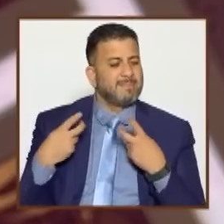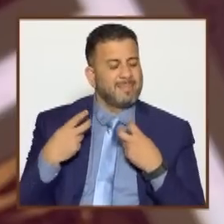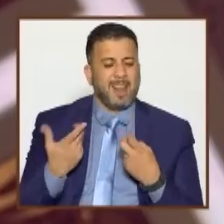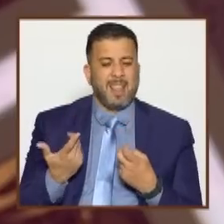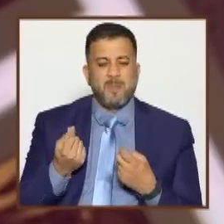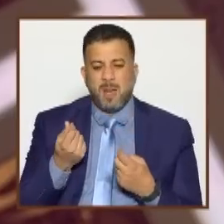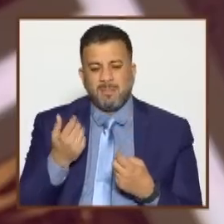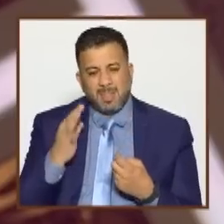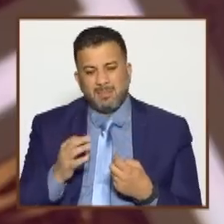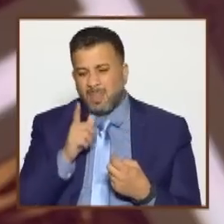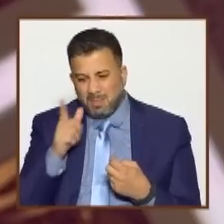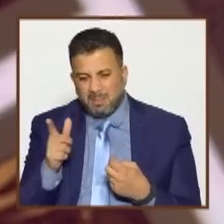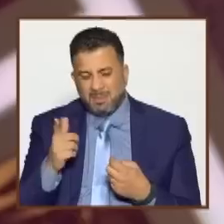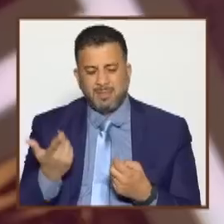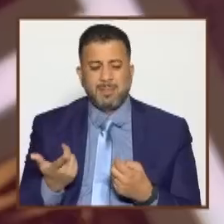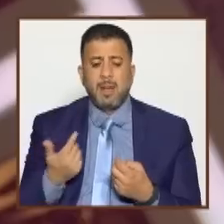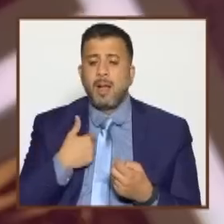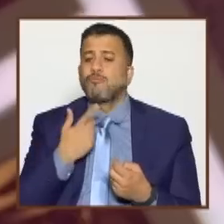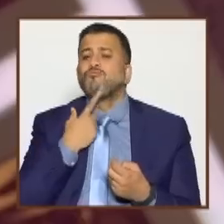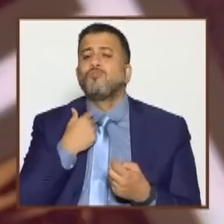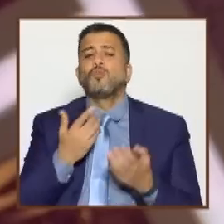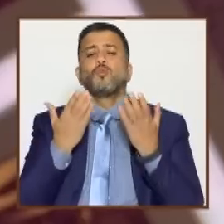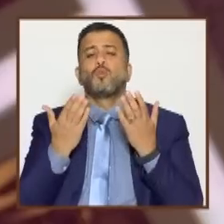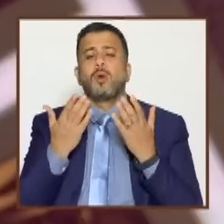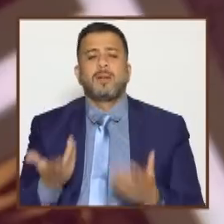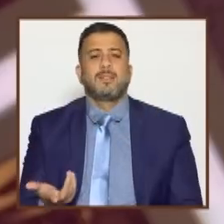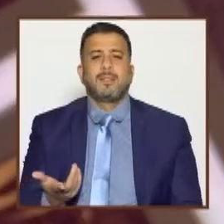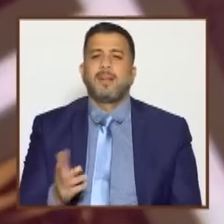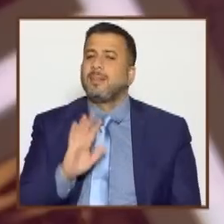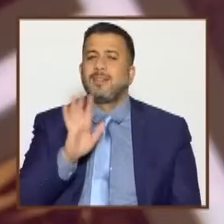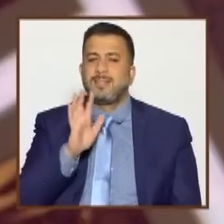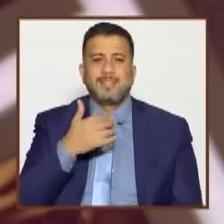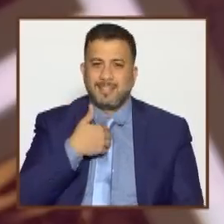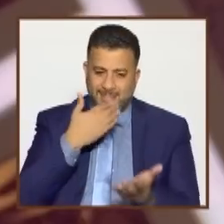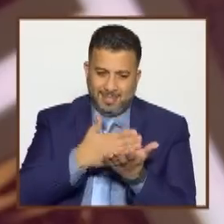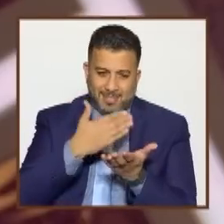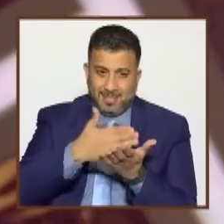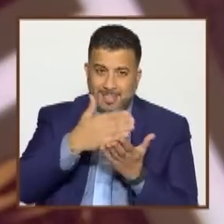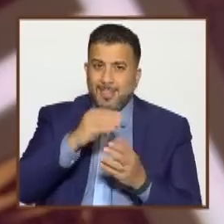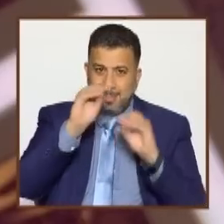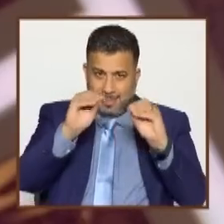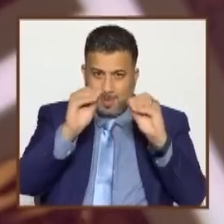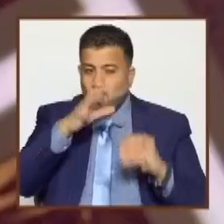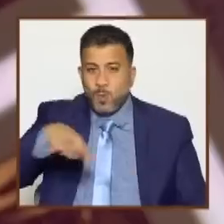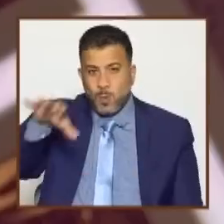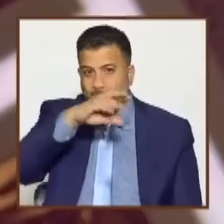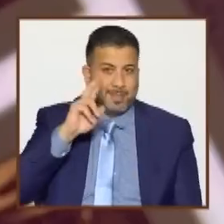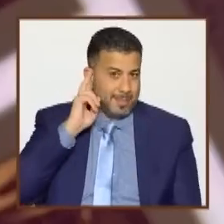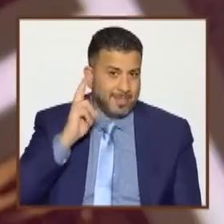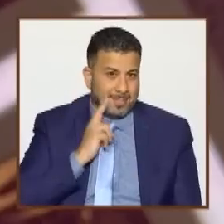أحسنوا وينتظرون الدعاء من الوالدين. فلذلك منهج ومسلك يجعل الإنسان